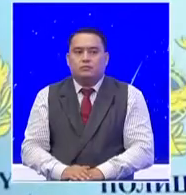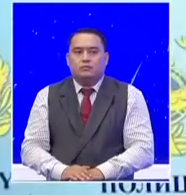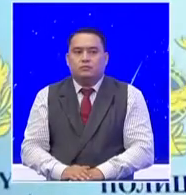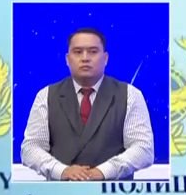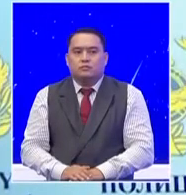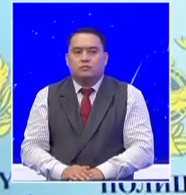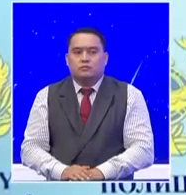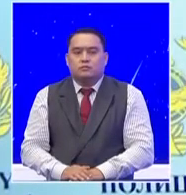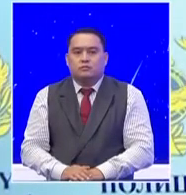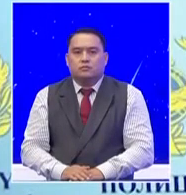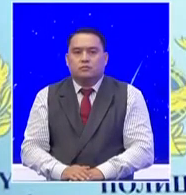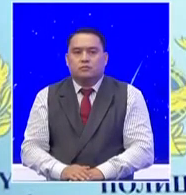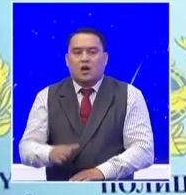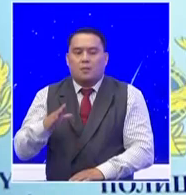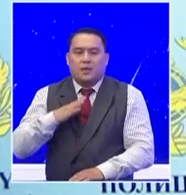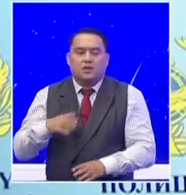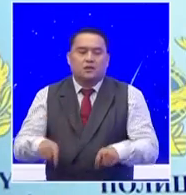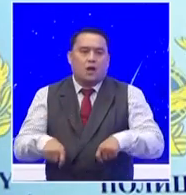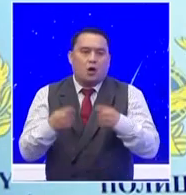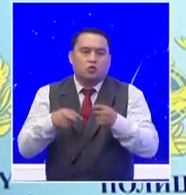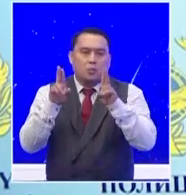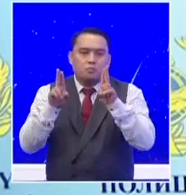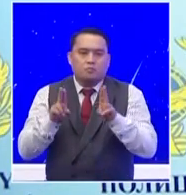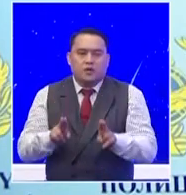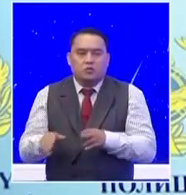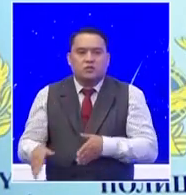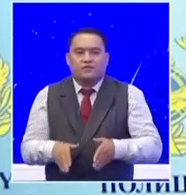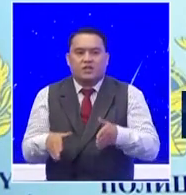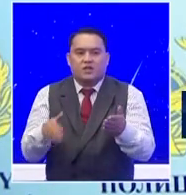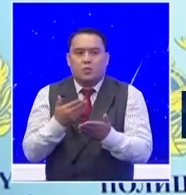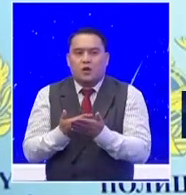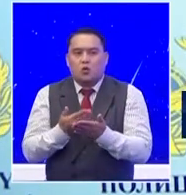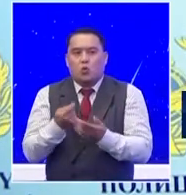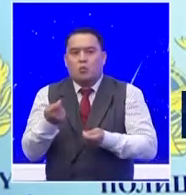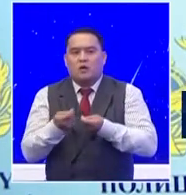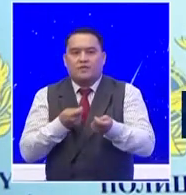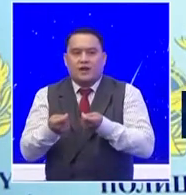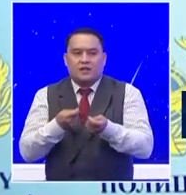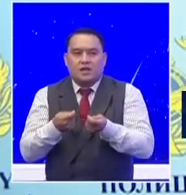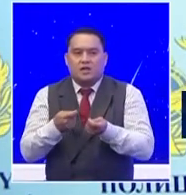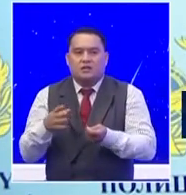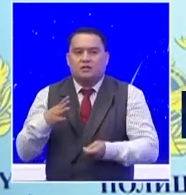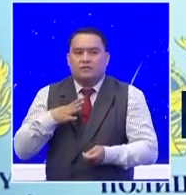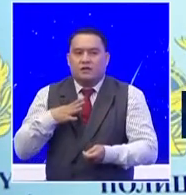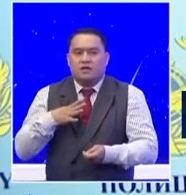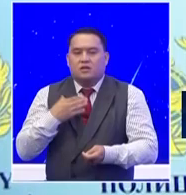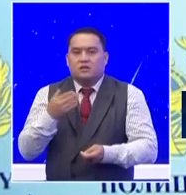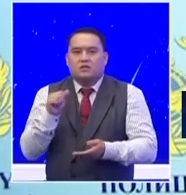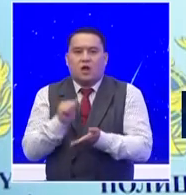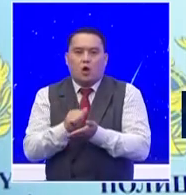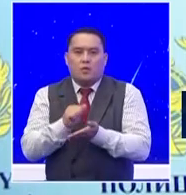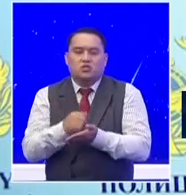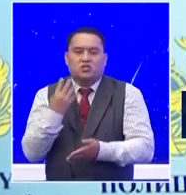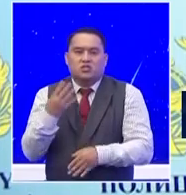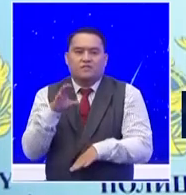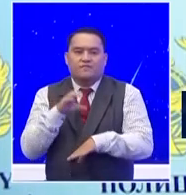В ходе рейдов был выявлен ряд нарушений правил дорожного движения. К примеру, управление транспортным средством без регистрационных документов –